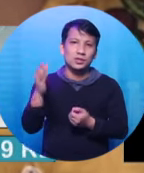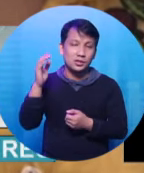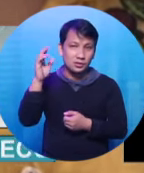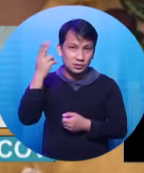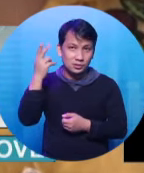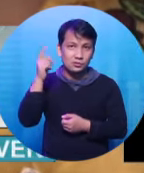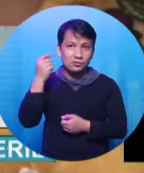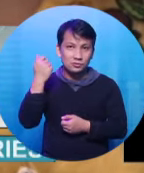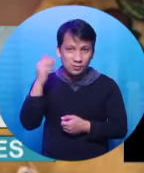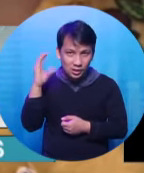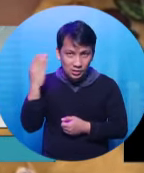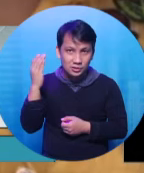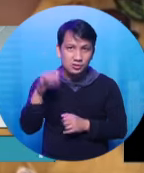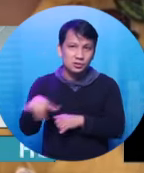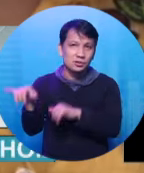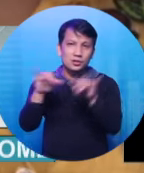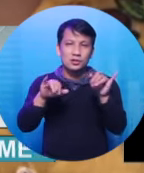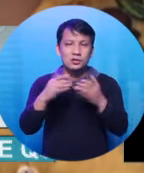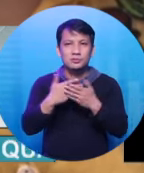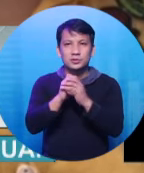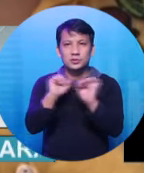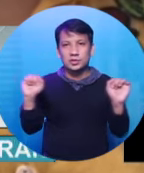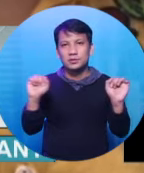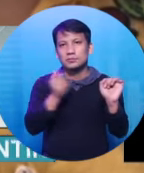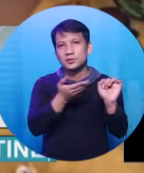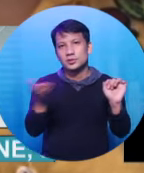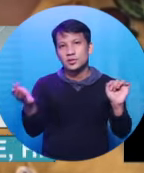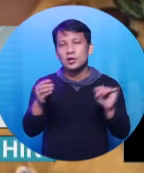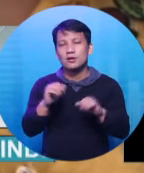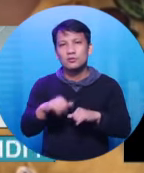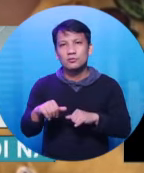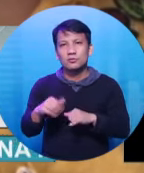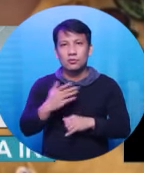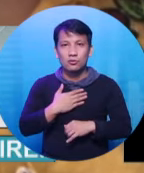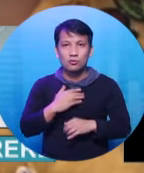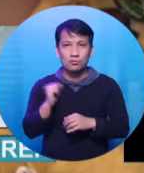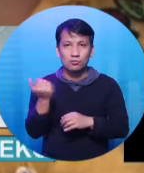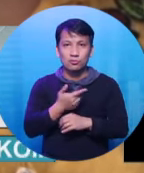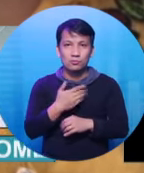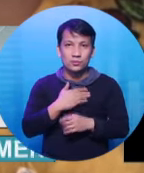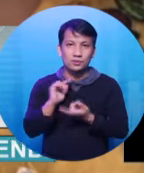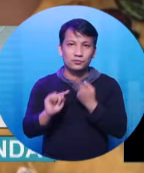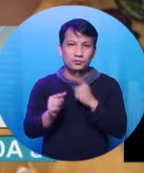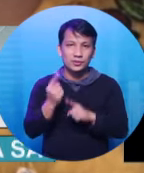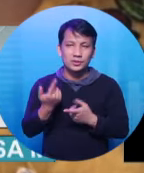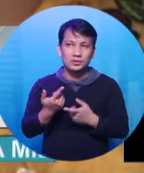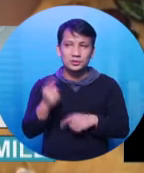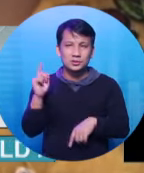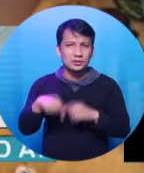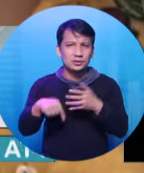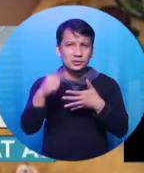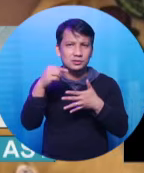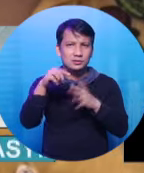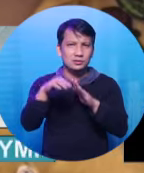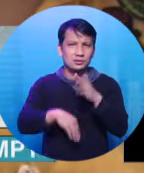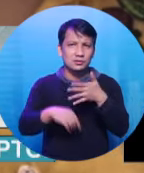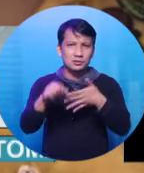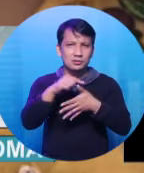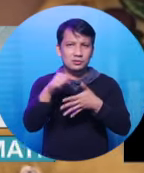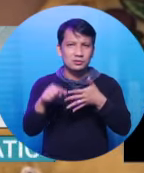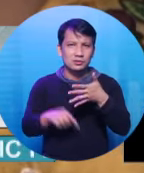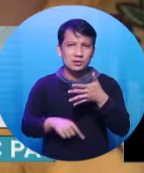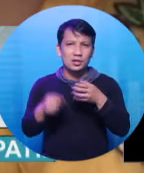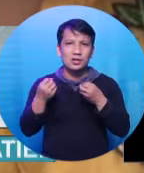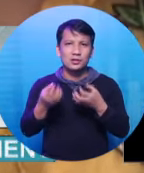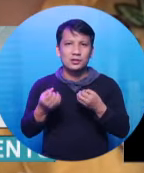po, mga pinsan ko. Stay safe po kayong lahat, and also all my friends. Hindi ko na po isa-isahin, Sir Rafi, kasi masyado